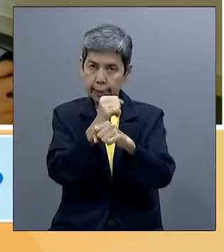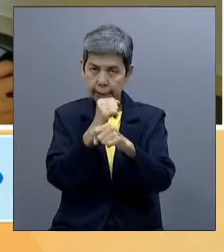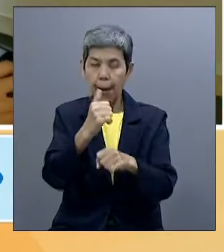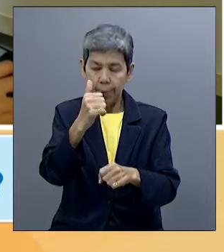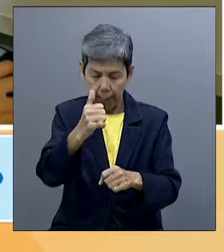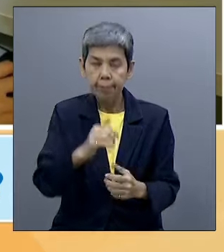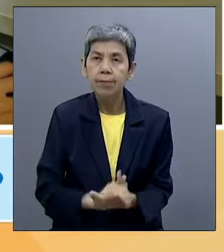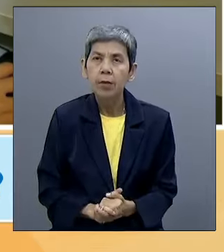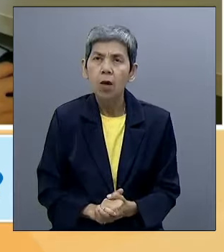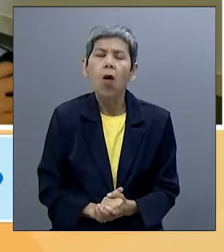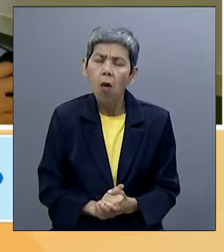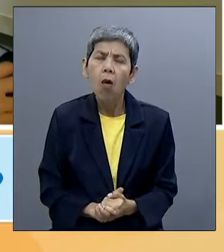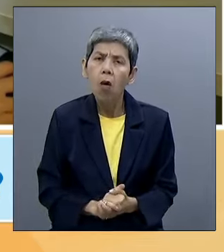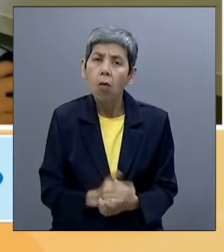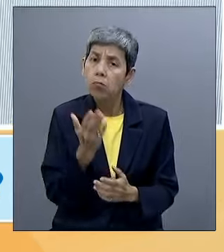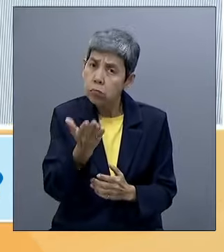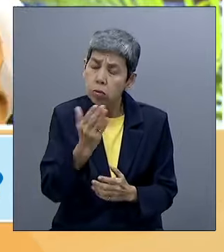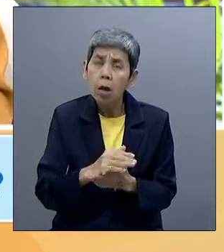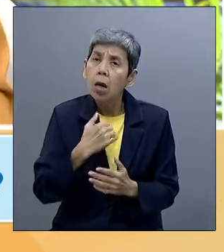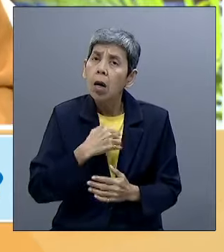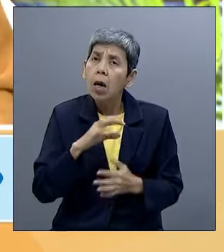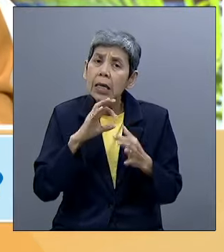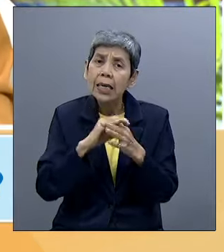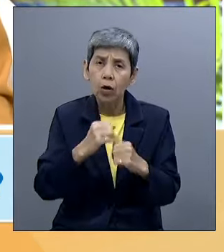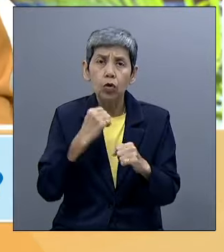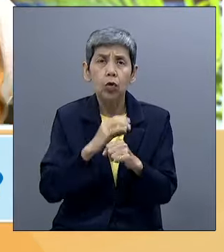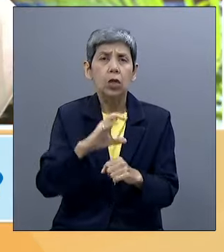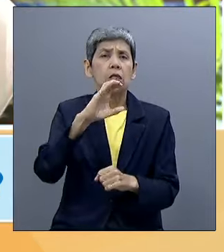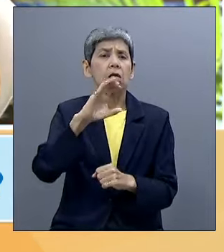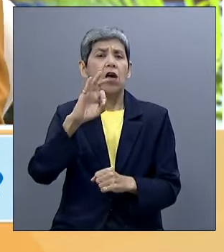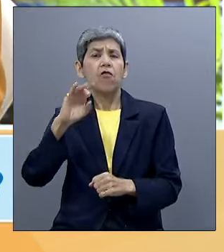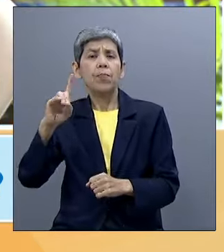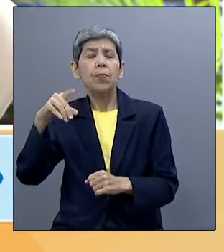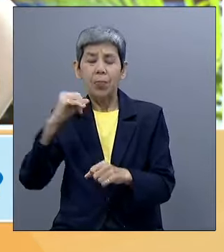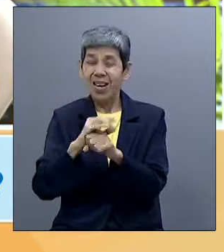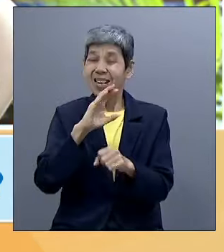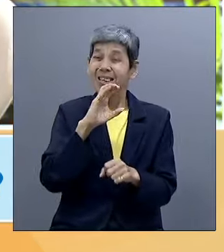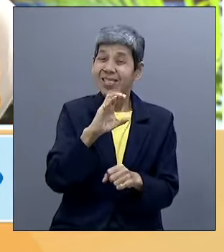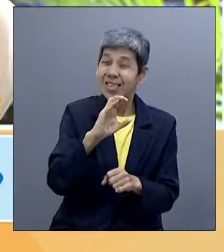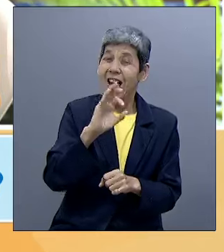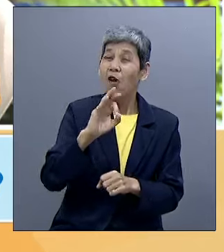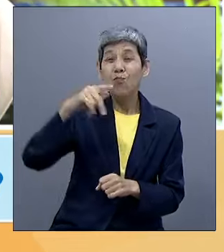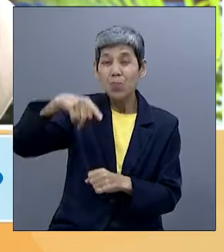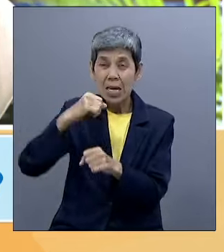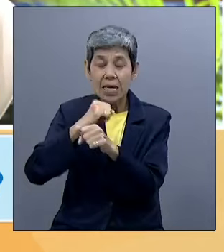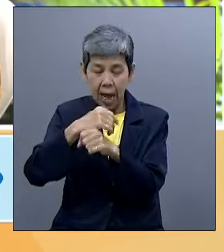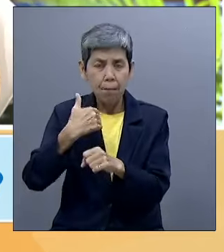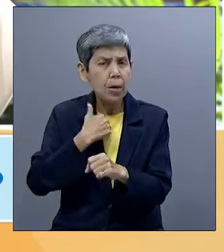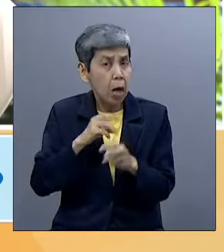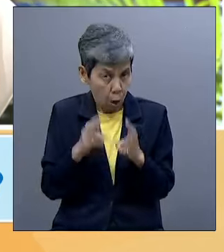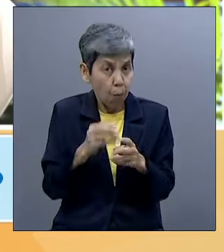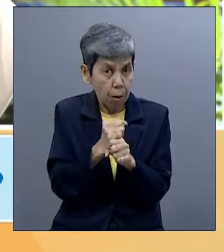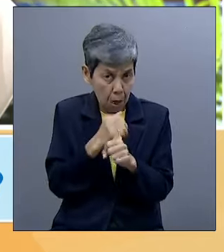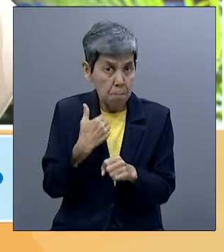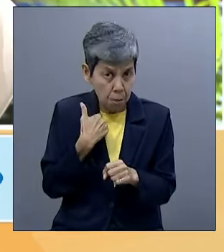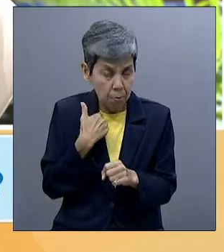นี้ครับ ครับ อ๋อค่ะอย่างอาจารย์ฝนคะอย่างตัว Cloud First Policy เองในต่างประเทศเนี่ยมีประเทศไหนที่ใช้ระบบนี้แบบเต็มรูป